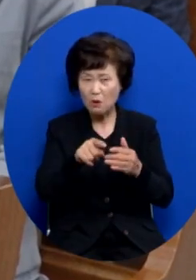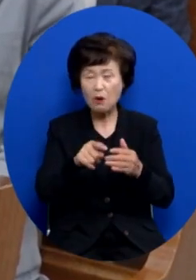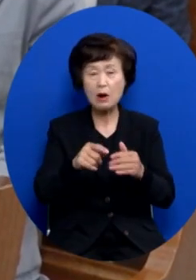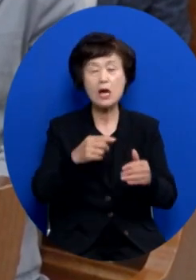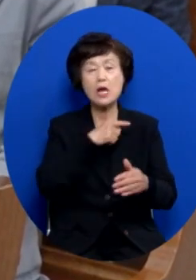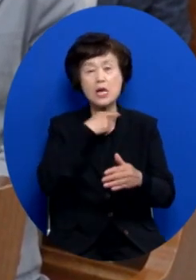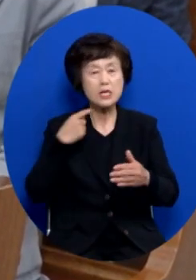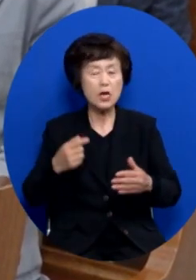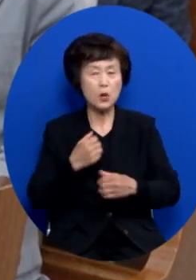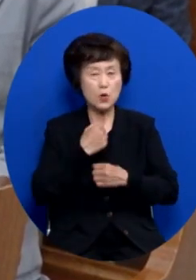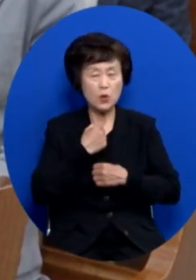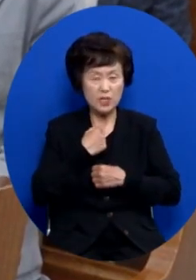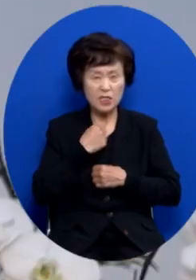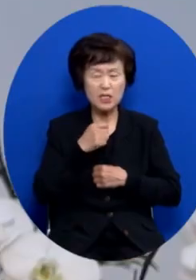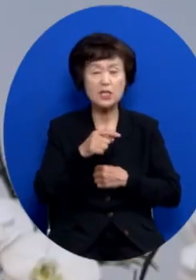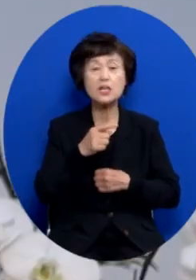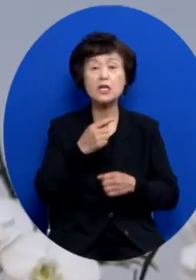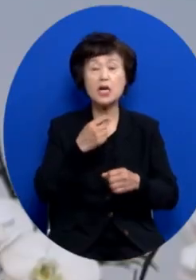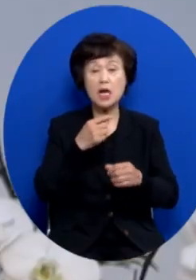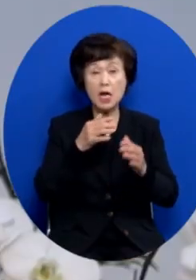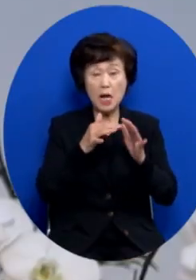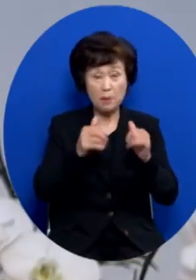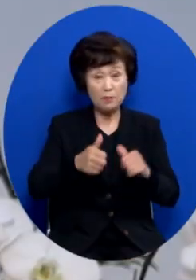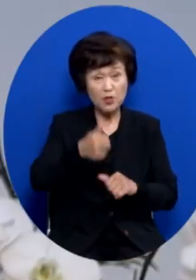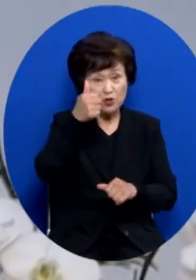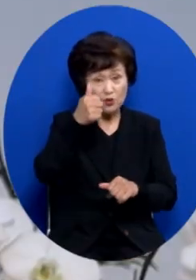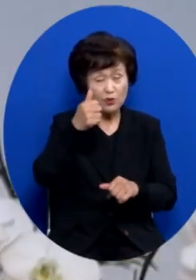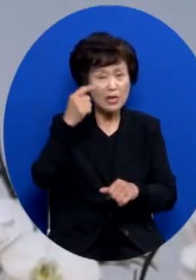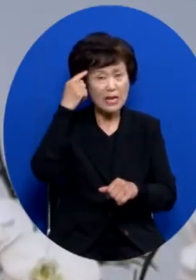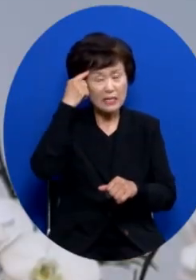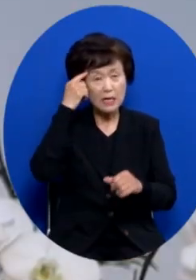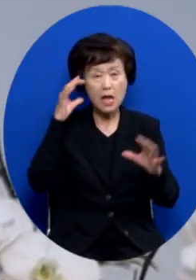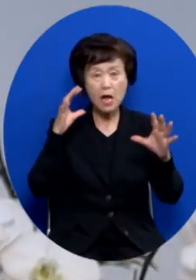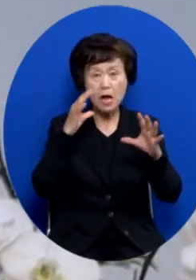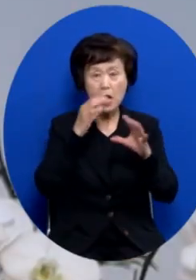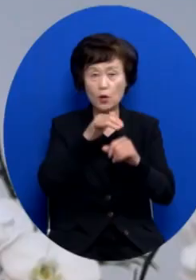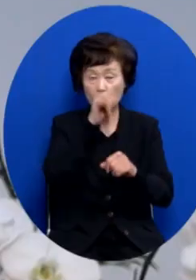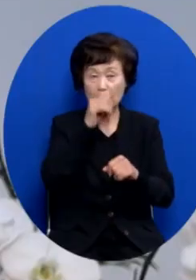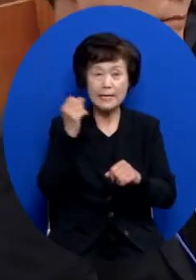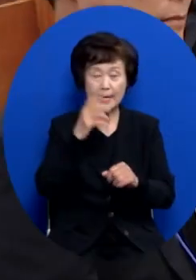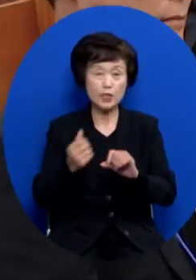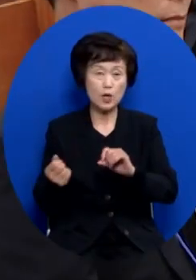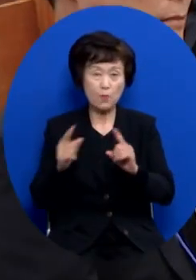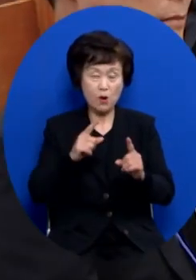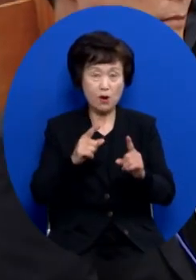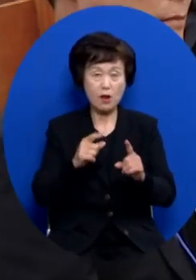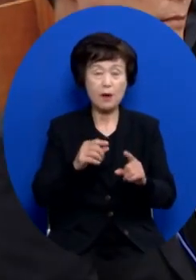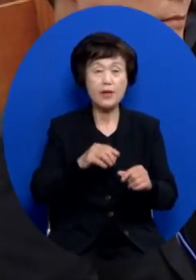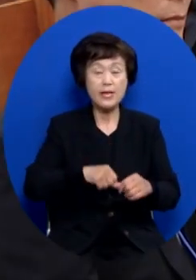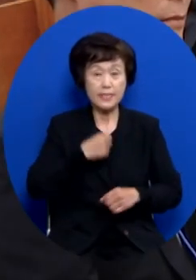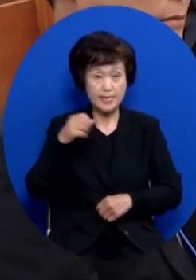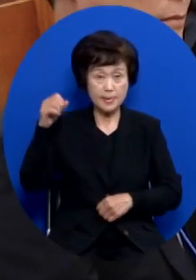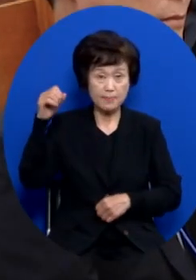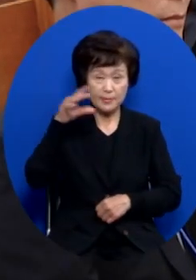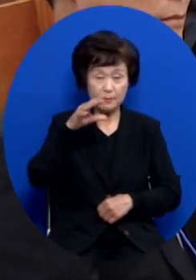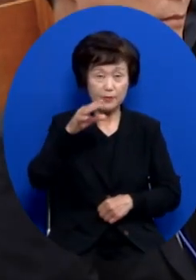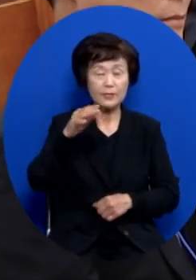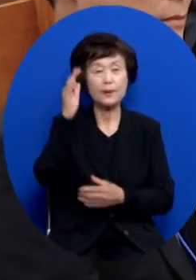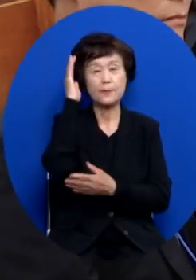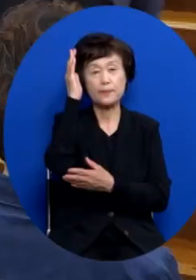민주주의와 정의가 사라지고 있다며 다시 일어서는 부활신앙으로 정의의 빛을 비추며 살아가자고 메시지를